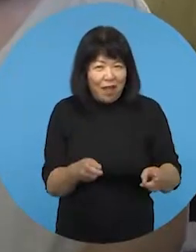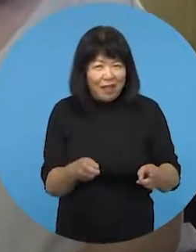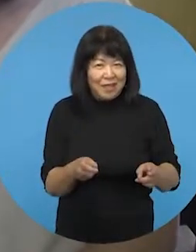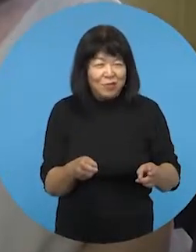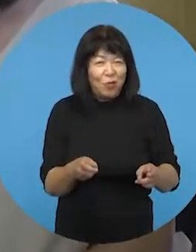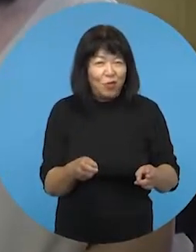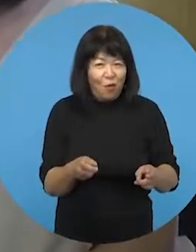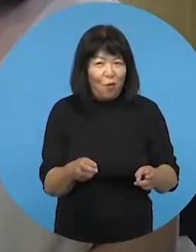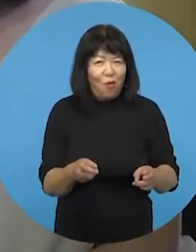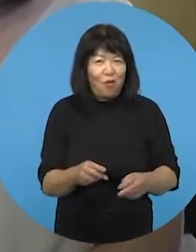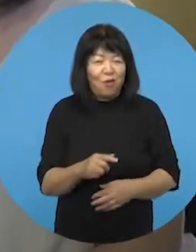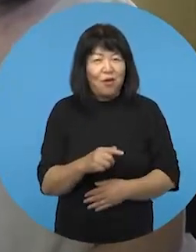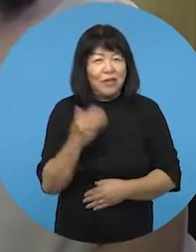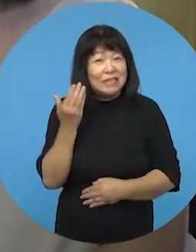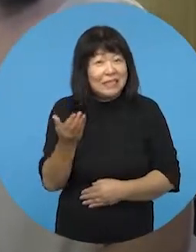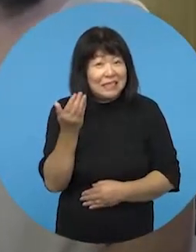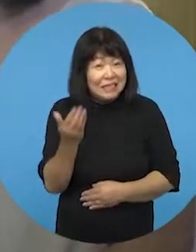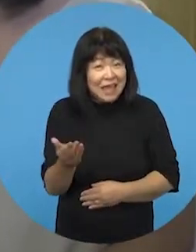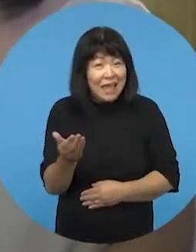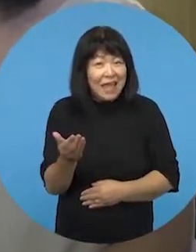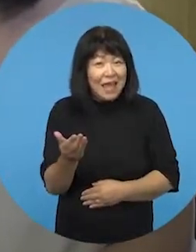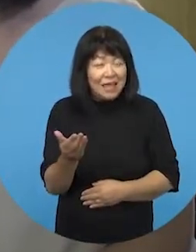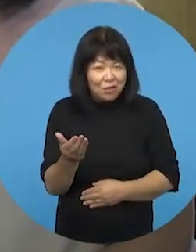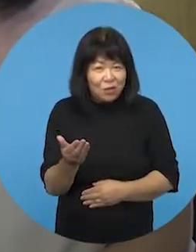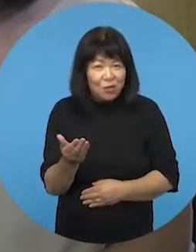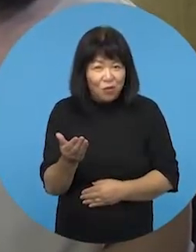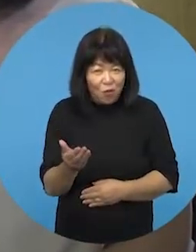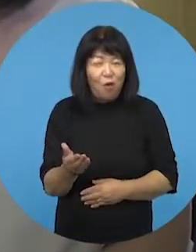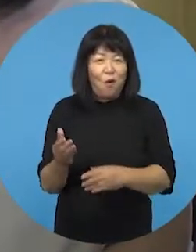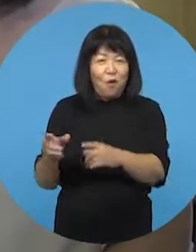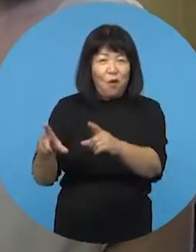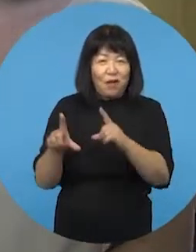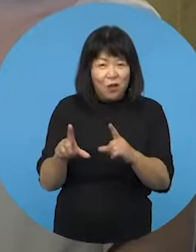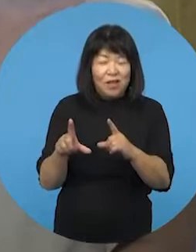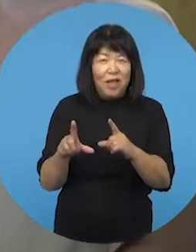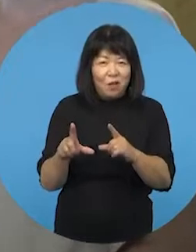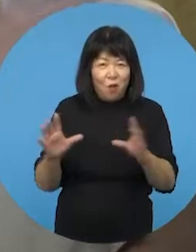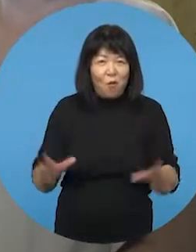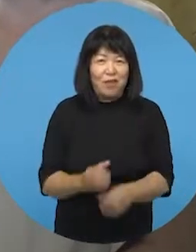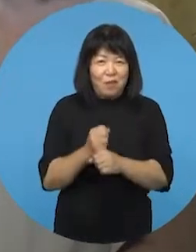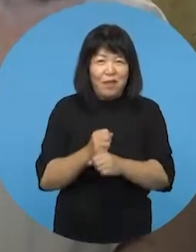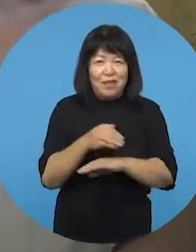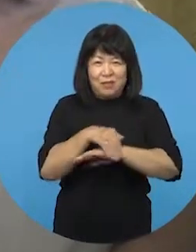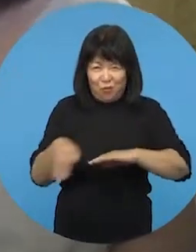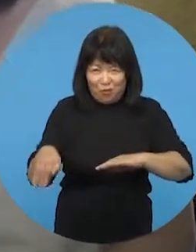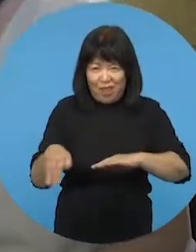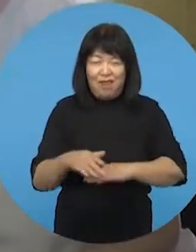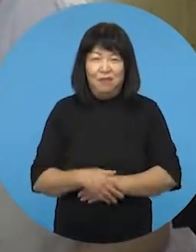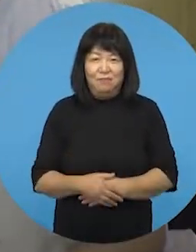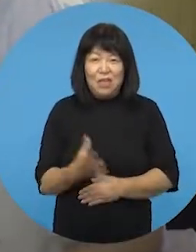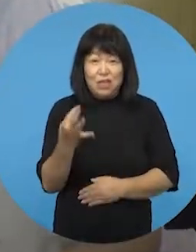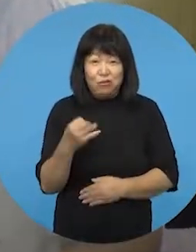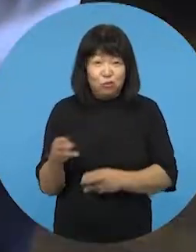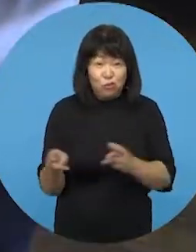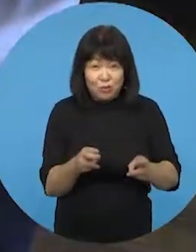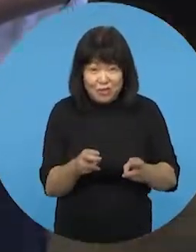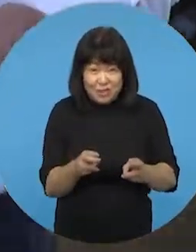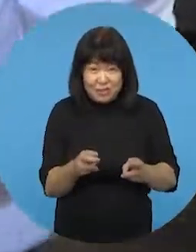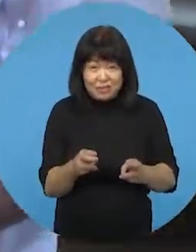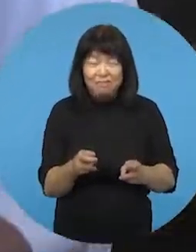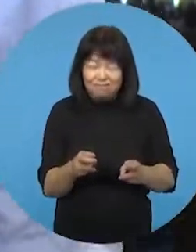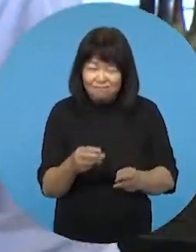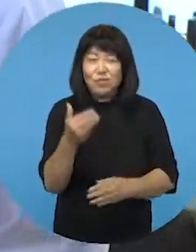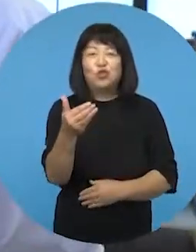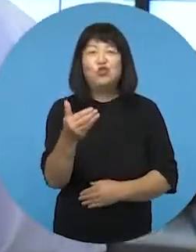ることなどを、聞いて記事にできるようにまとめます。 おお、何個書いてきたんですか。 9個